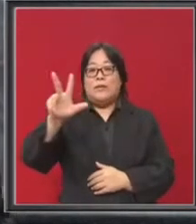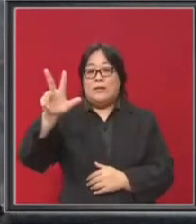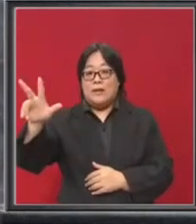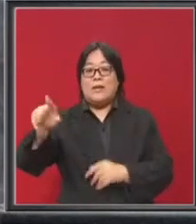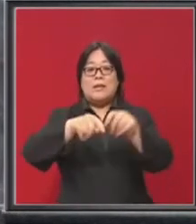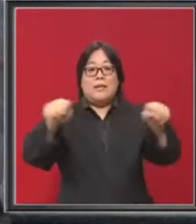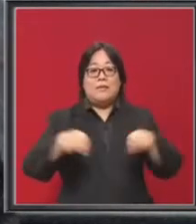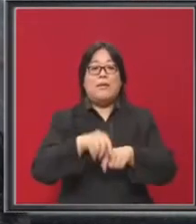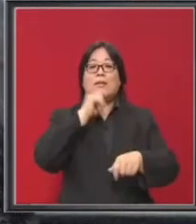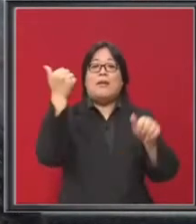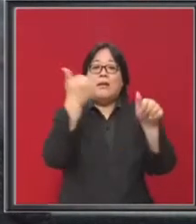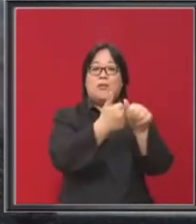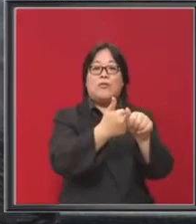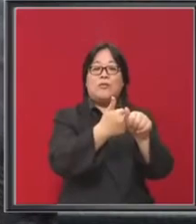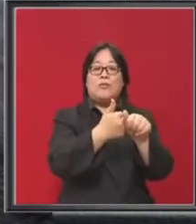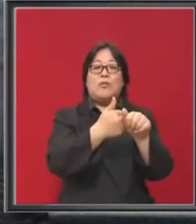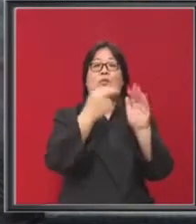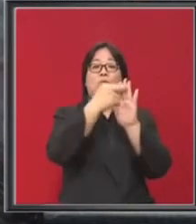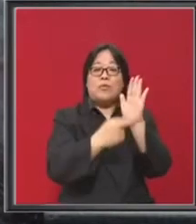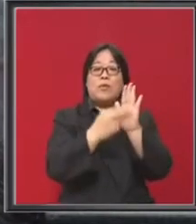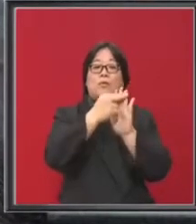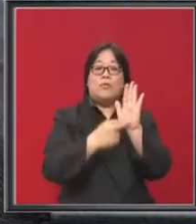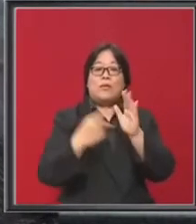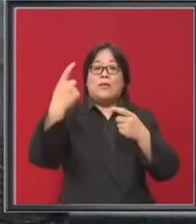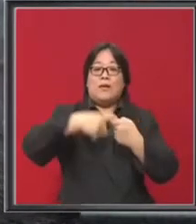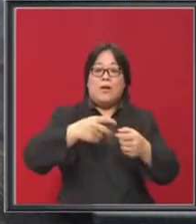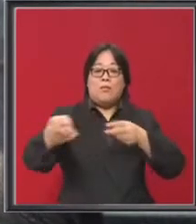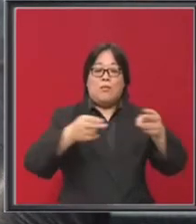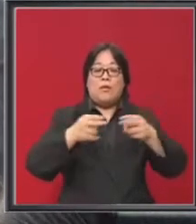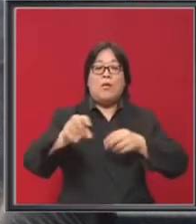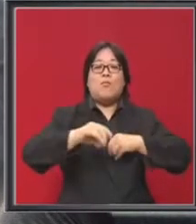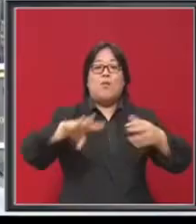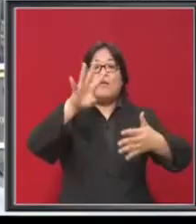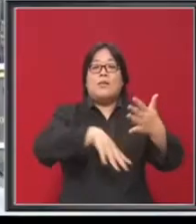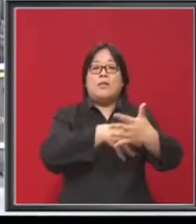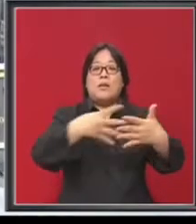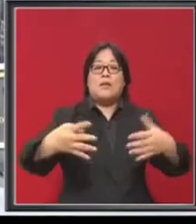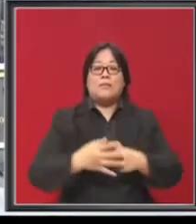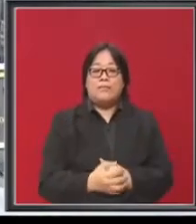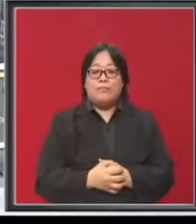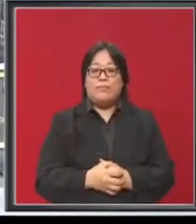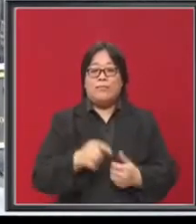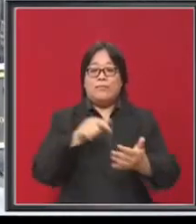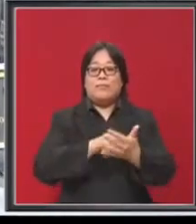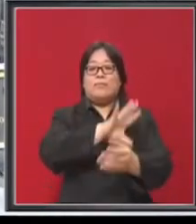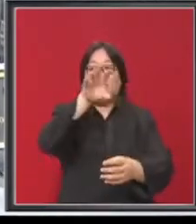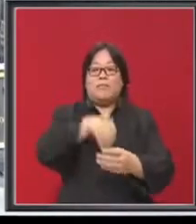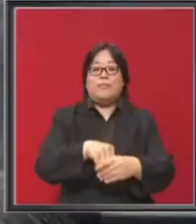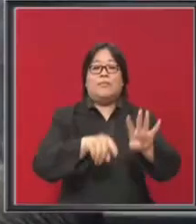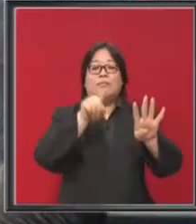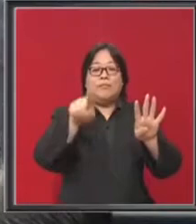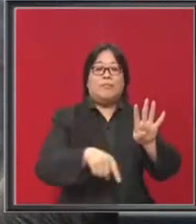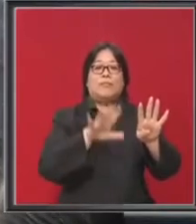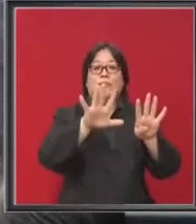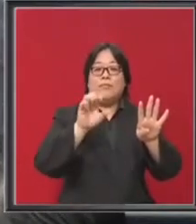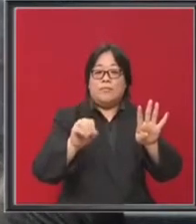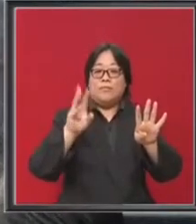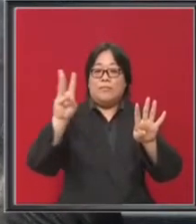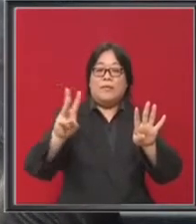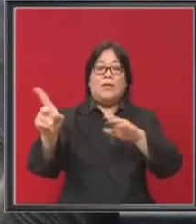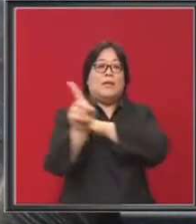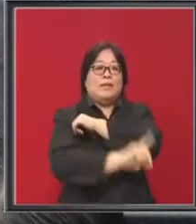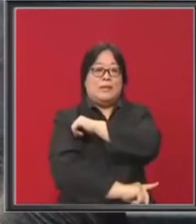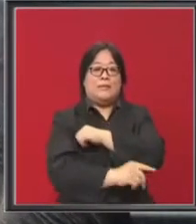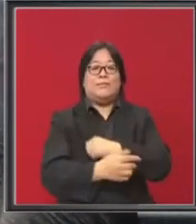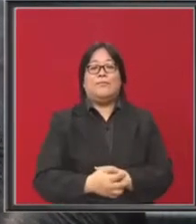premis yang dapat tidak mengerti prat perundangan berkaitan pengurusan buangan terjadi hal ini merangkumi 4564